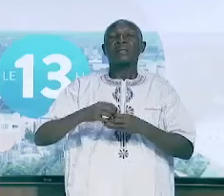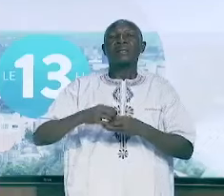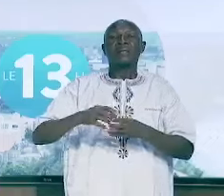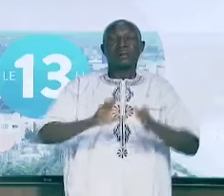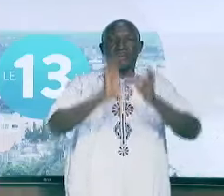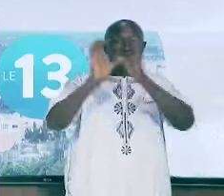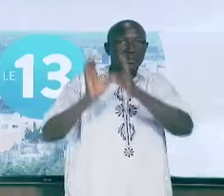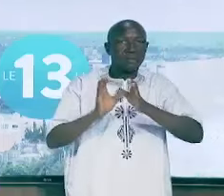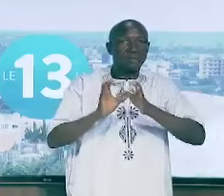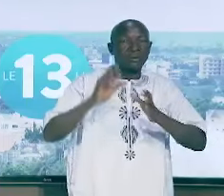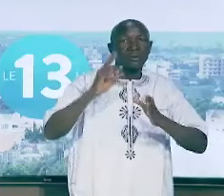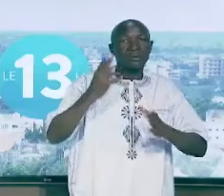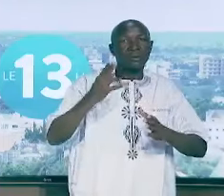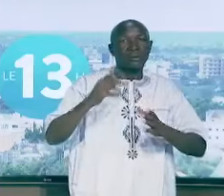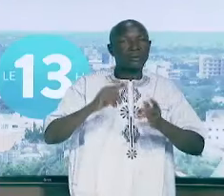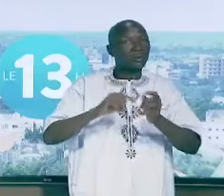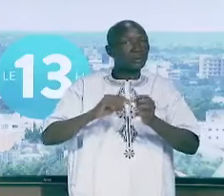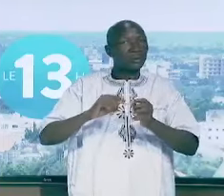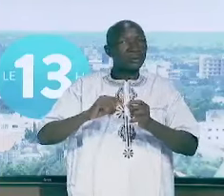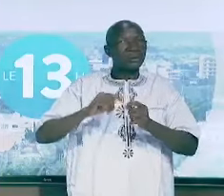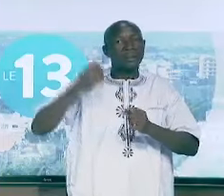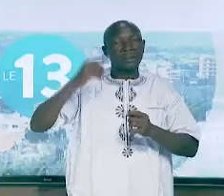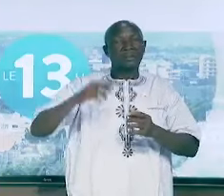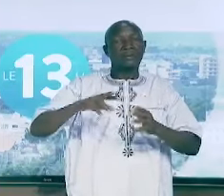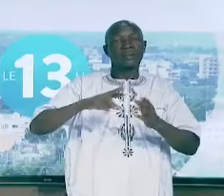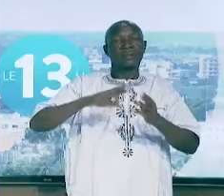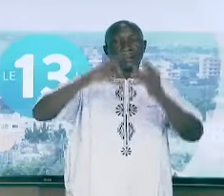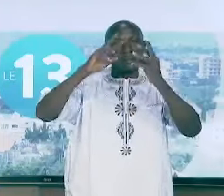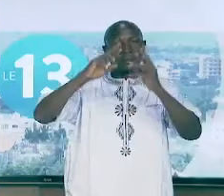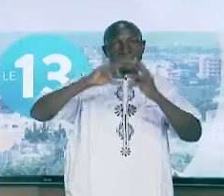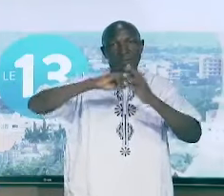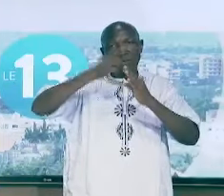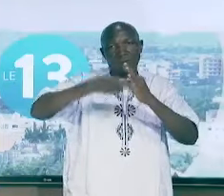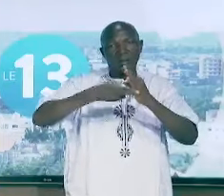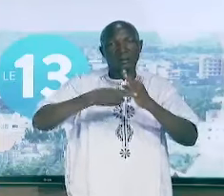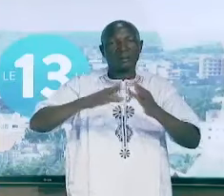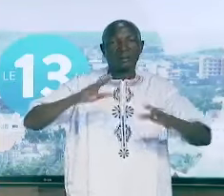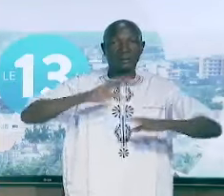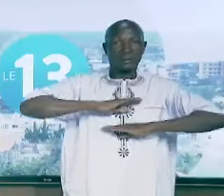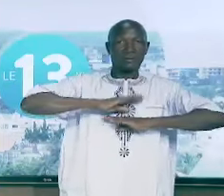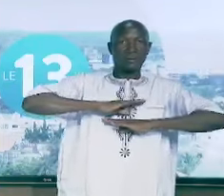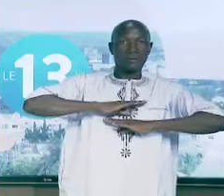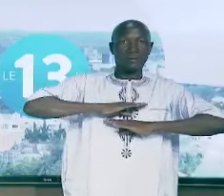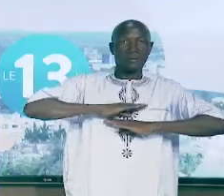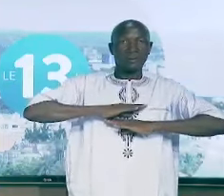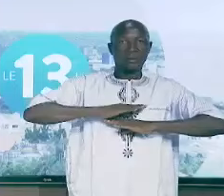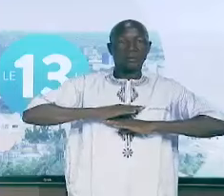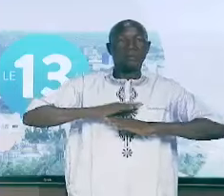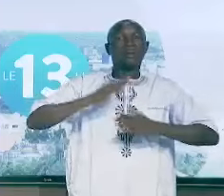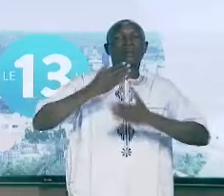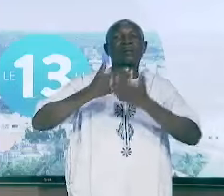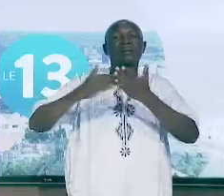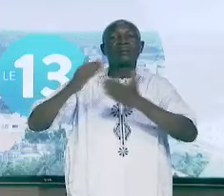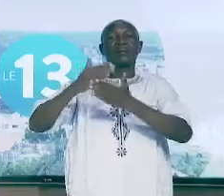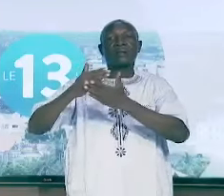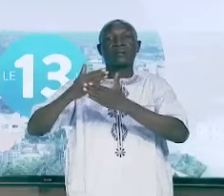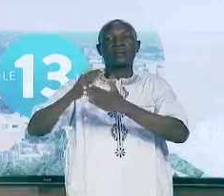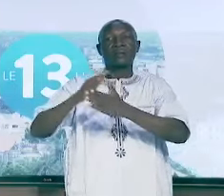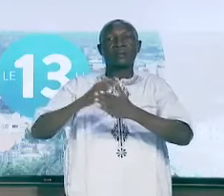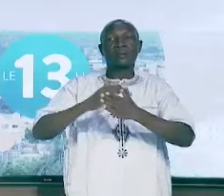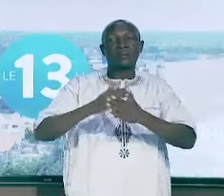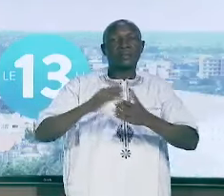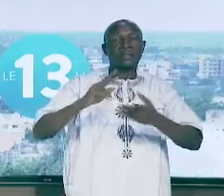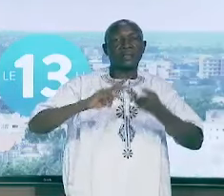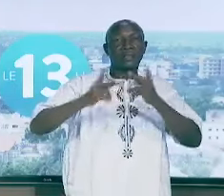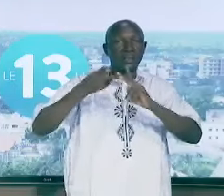travers des projets à résultats satisfaisants. Mais dans ce genre de partenariat, il est important que régulièrement nous